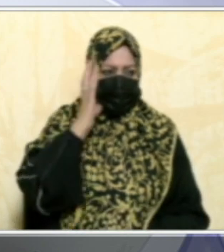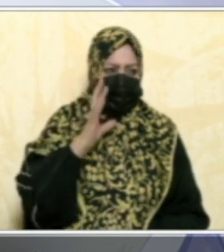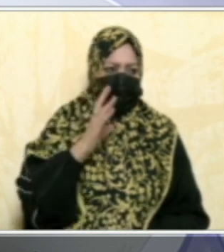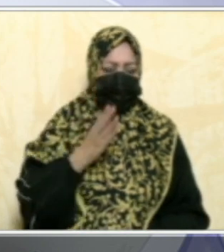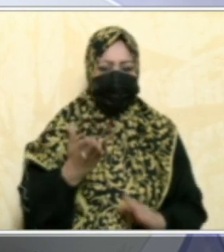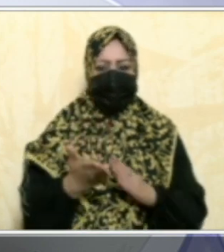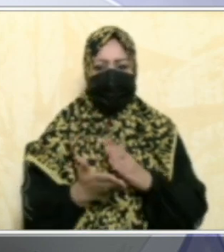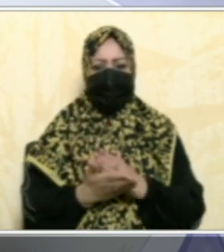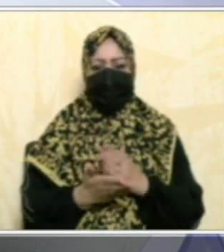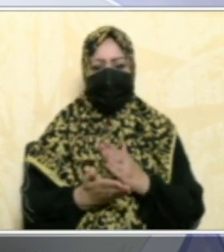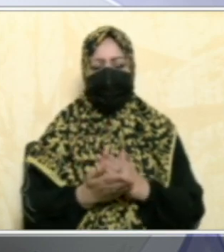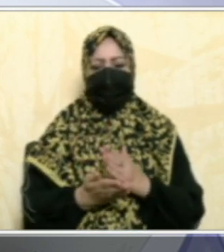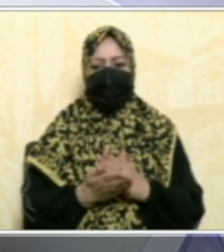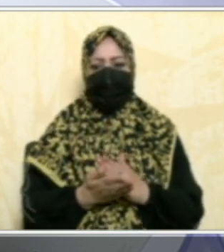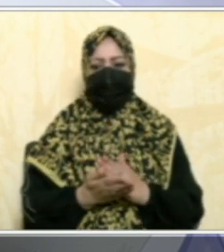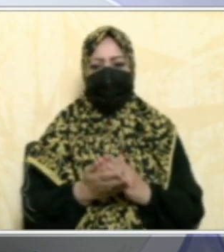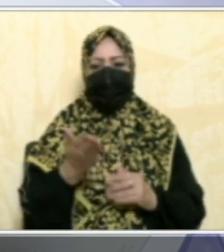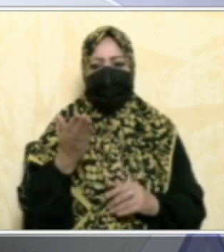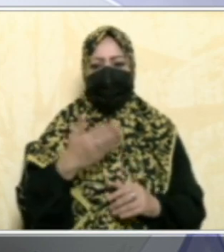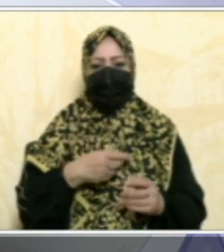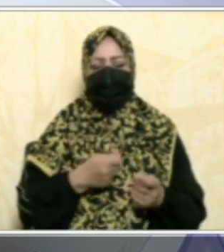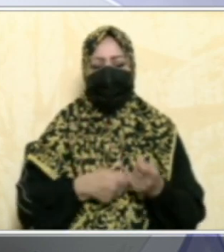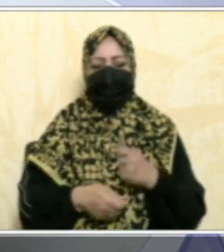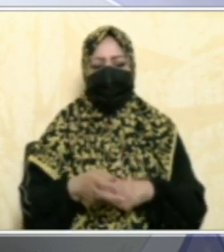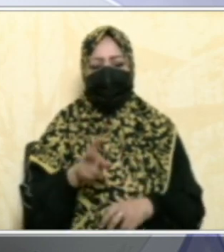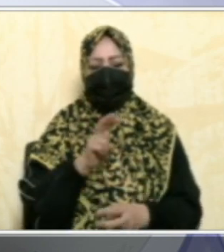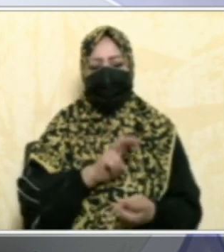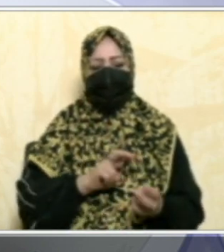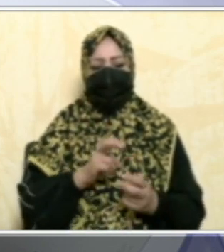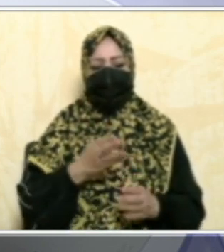والأسهم إلكترونية.